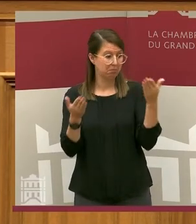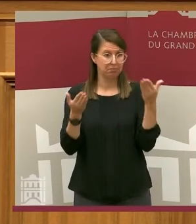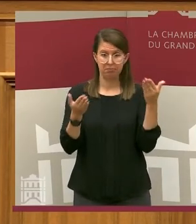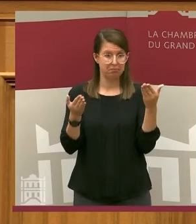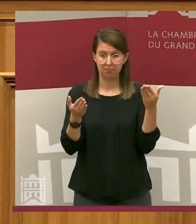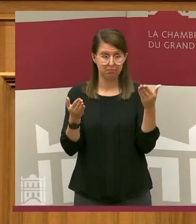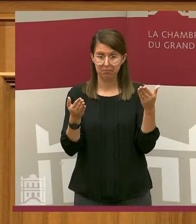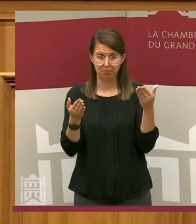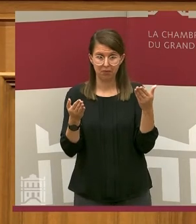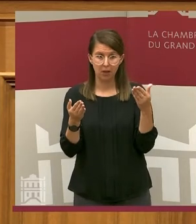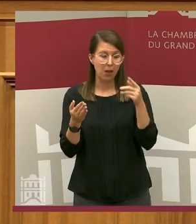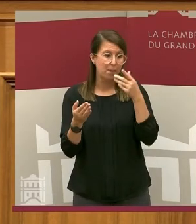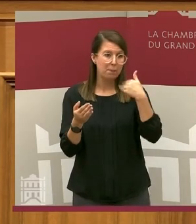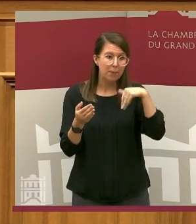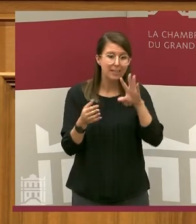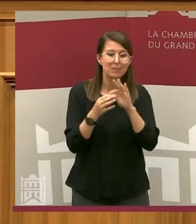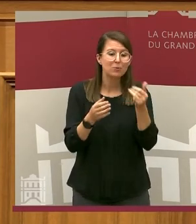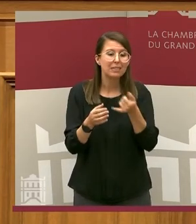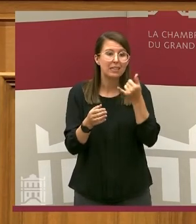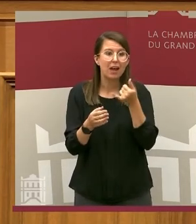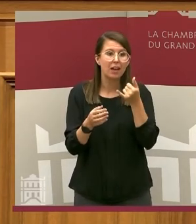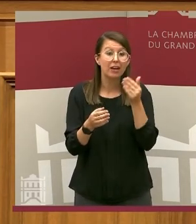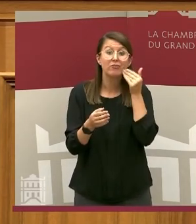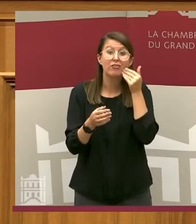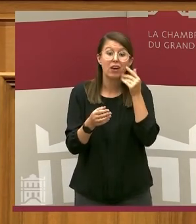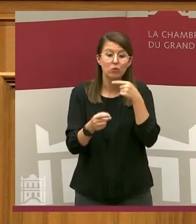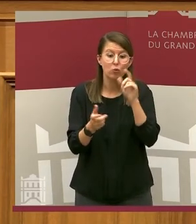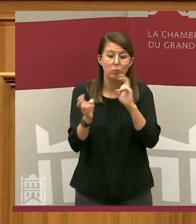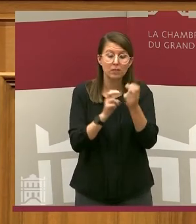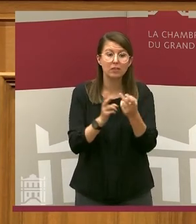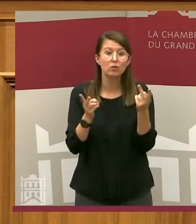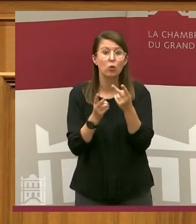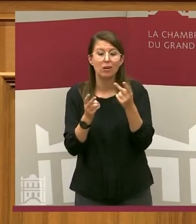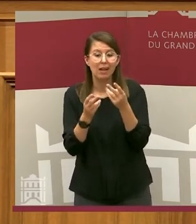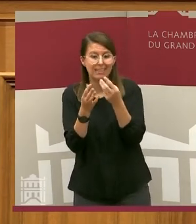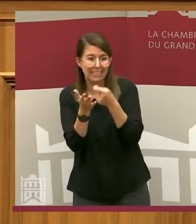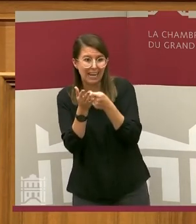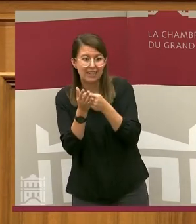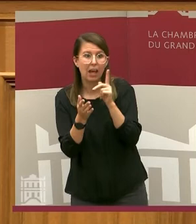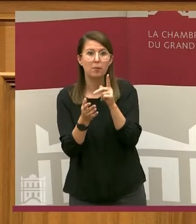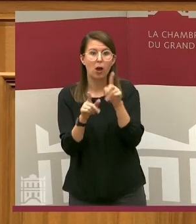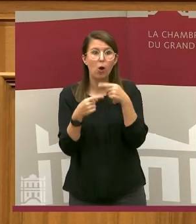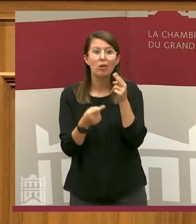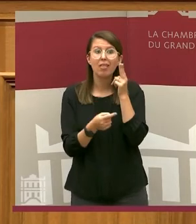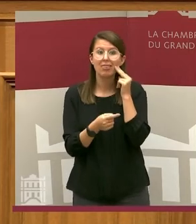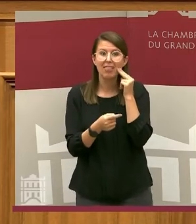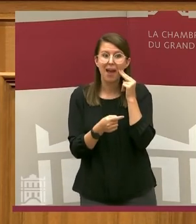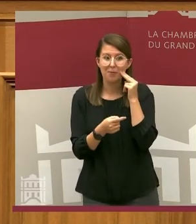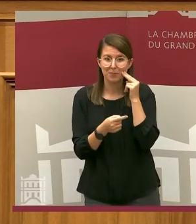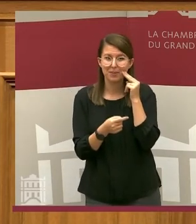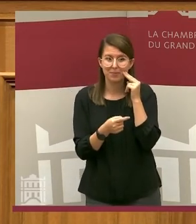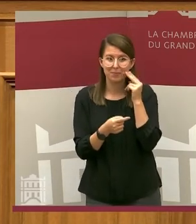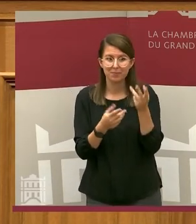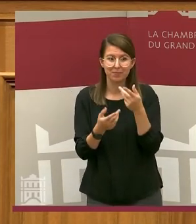Hauptsächlich Montagen, hauptsächlich Jahren, wenn sie greifen. Also gut, nun, der das dann wahrscheinlich